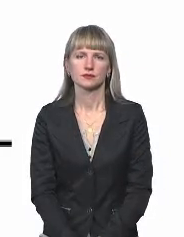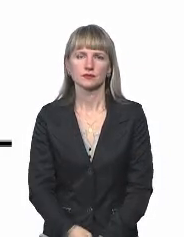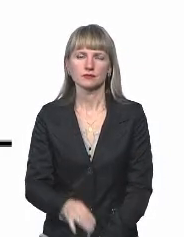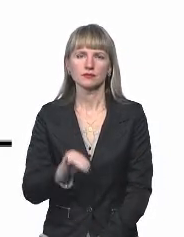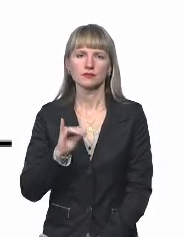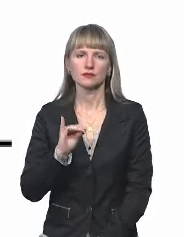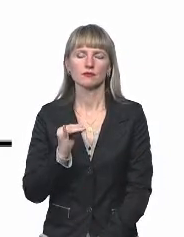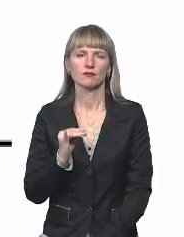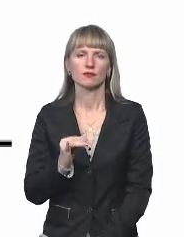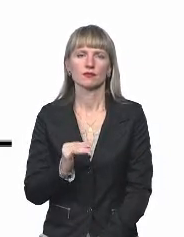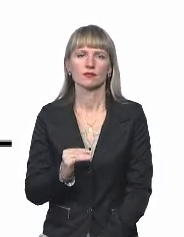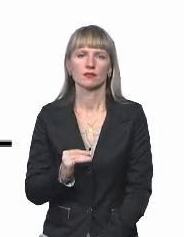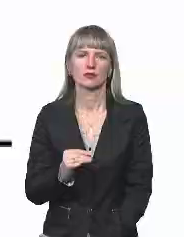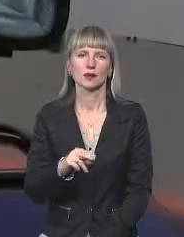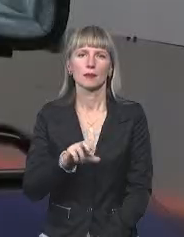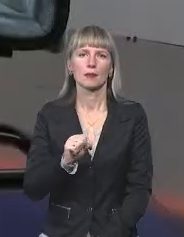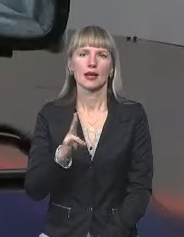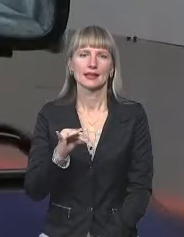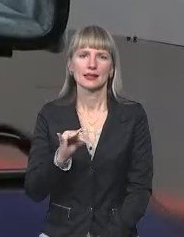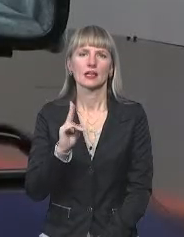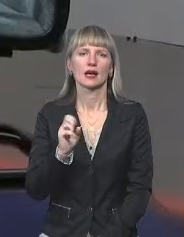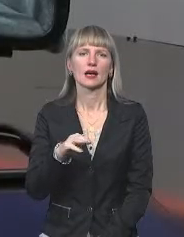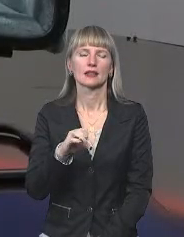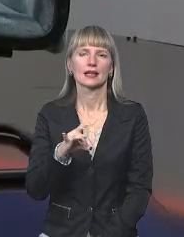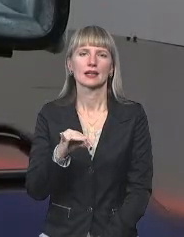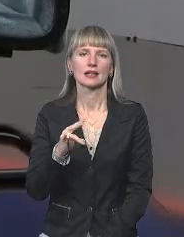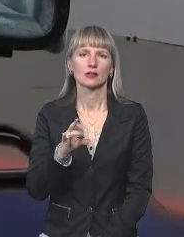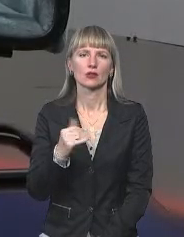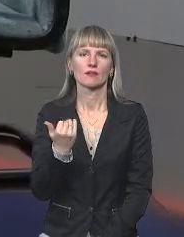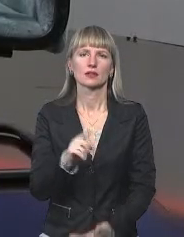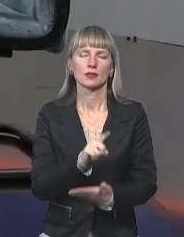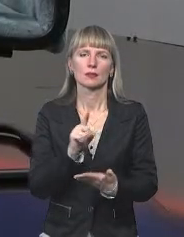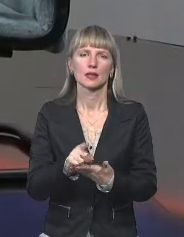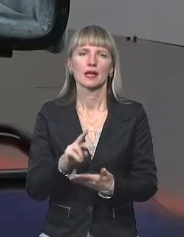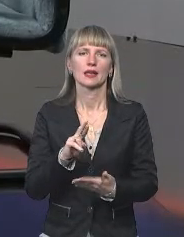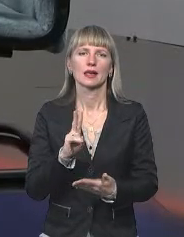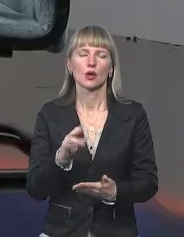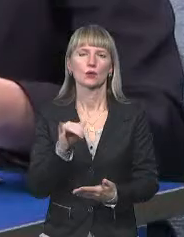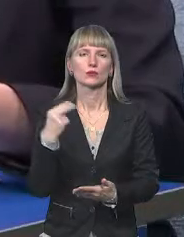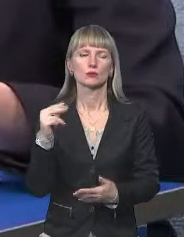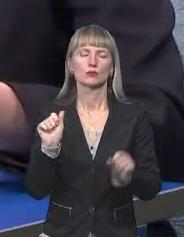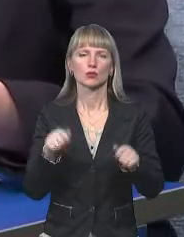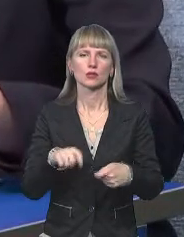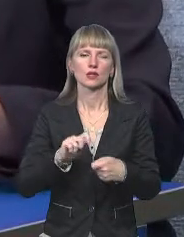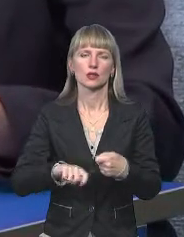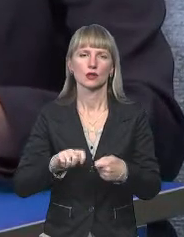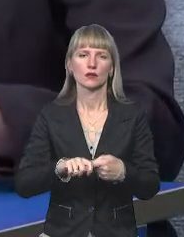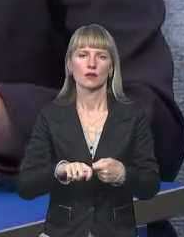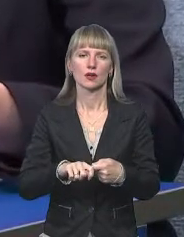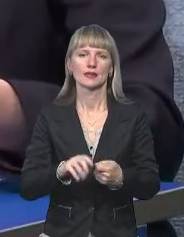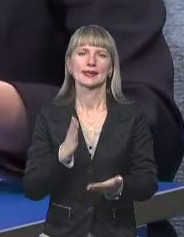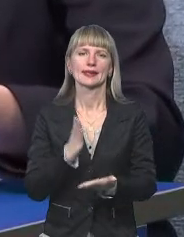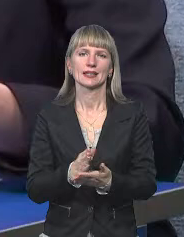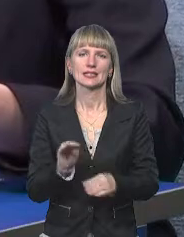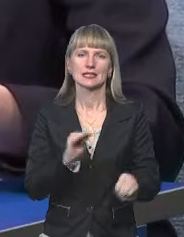власне, пані Катерино, от до вас запитання, як у Запоріжжі можна контролювати, то є система